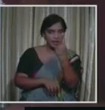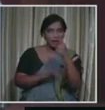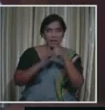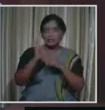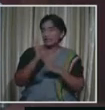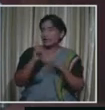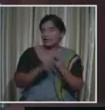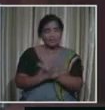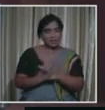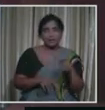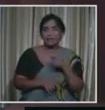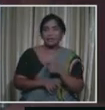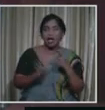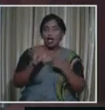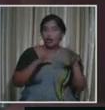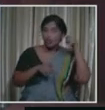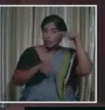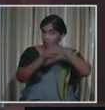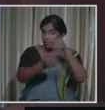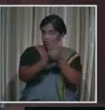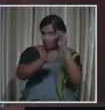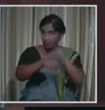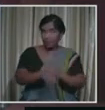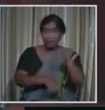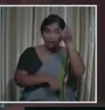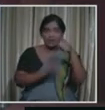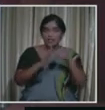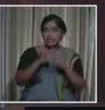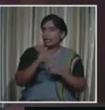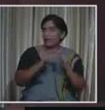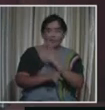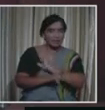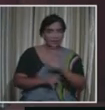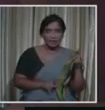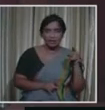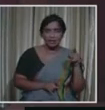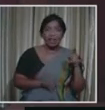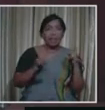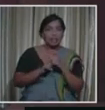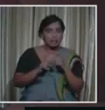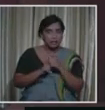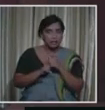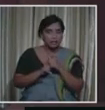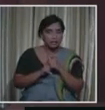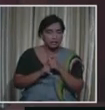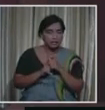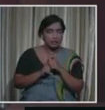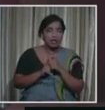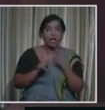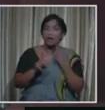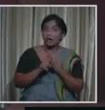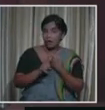nuwei. Anuradhapura nagare attadan kotaran tiyena kisuwe jayipa samajikayak nuwei. Deundara